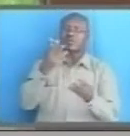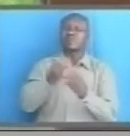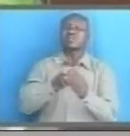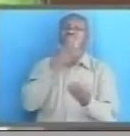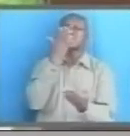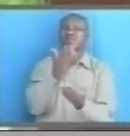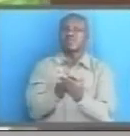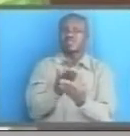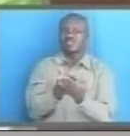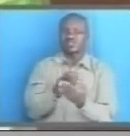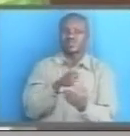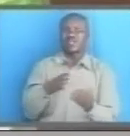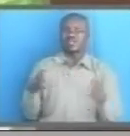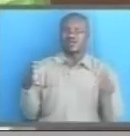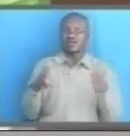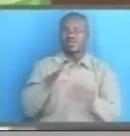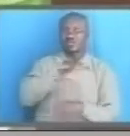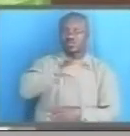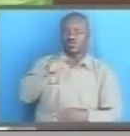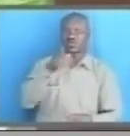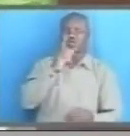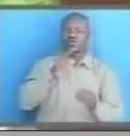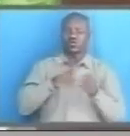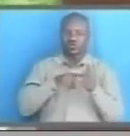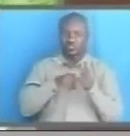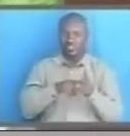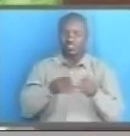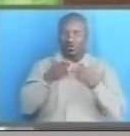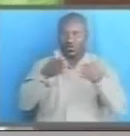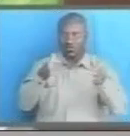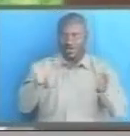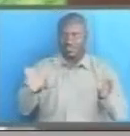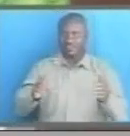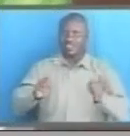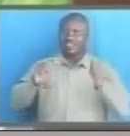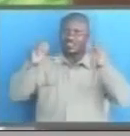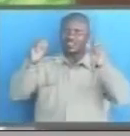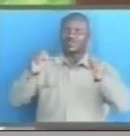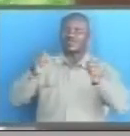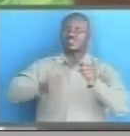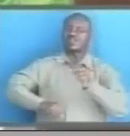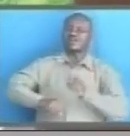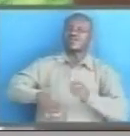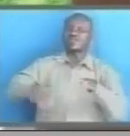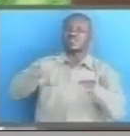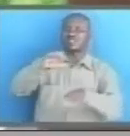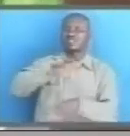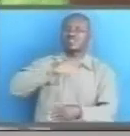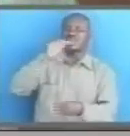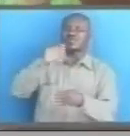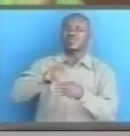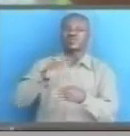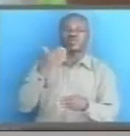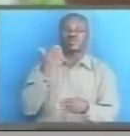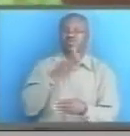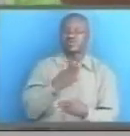mapendekezo ya kamati Yetu ya kudumu kuainisha Kina gauaga Sifa za mwenyekiti Sifa za wajumbe wa tume ni muhimu kwa